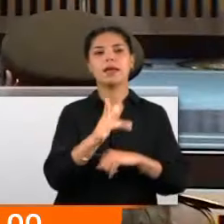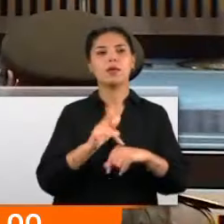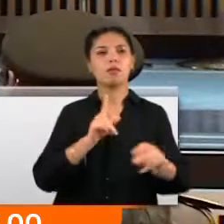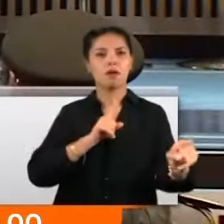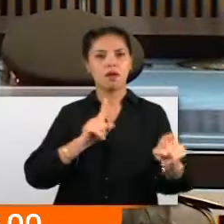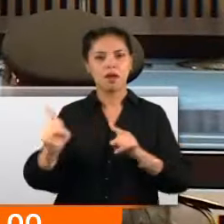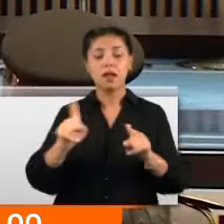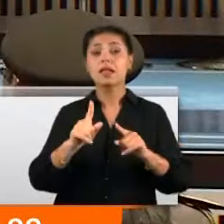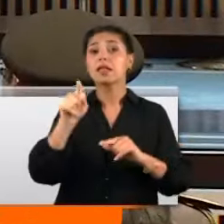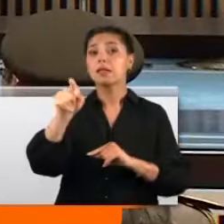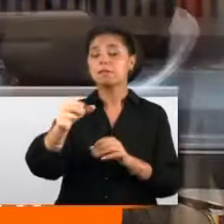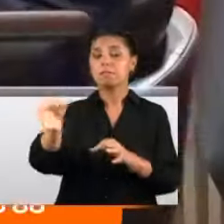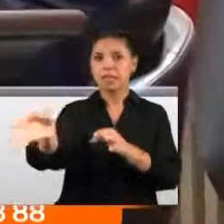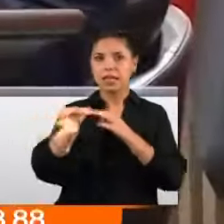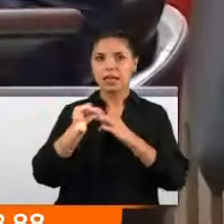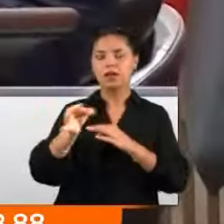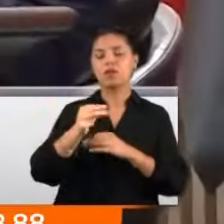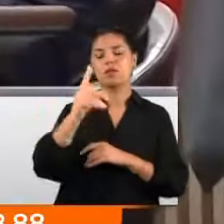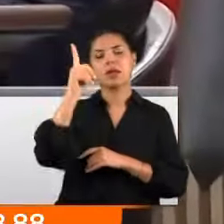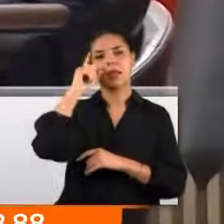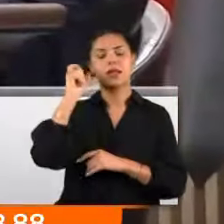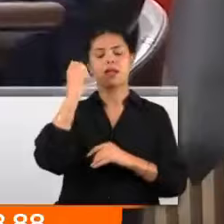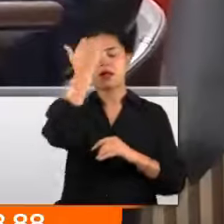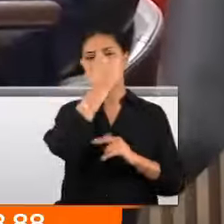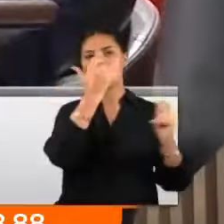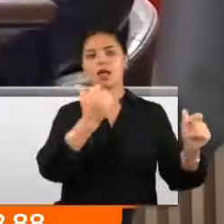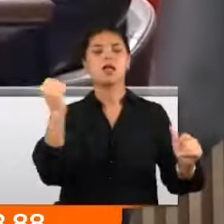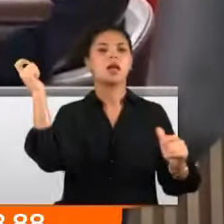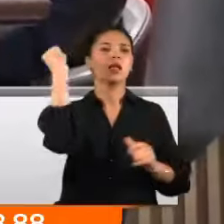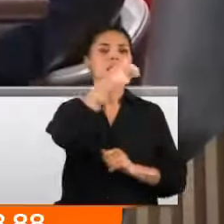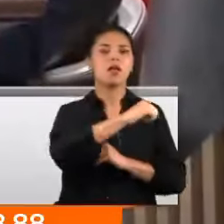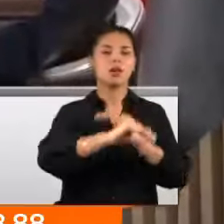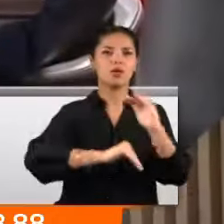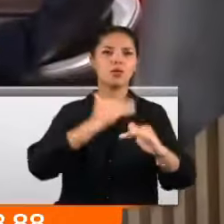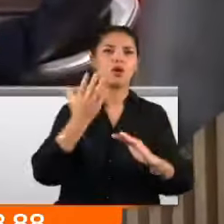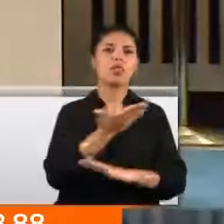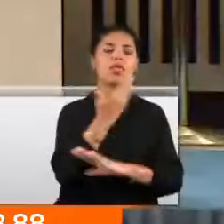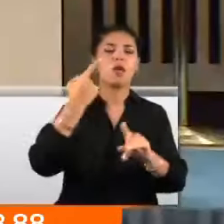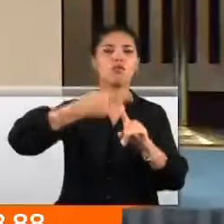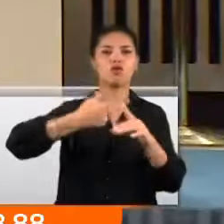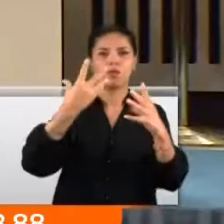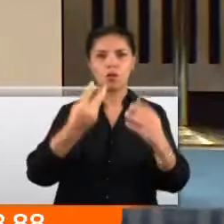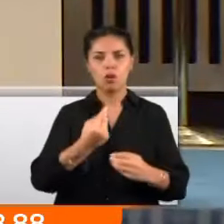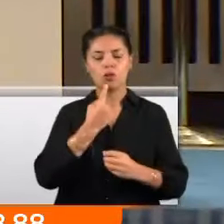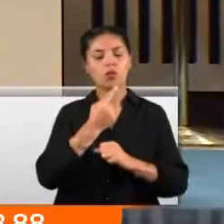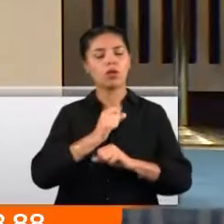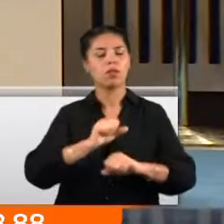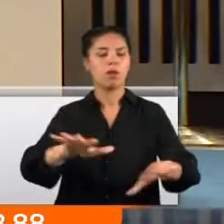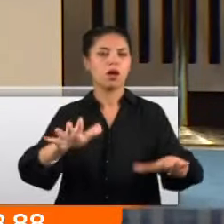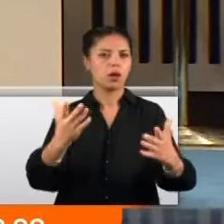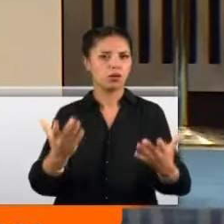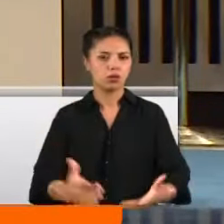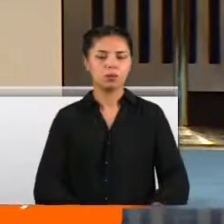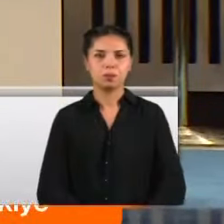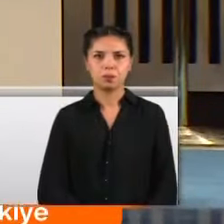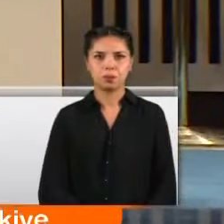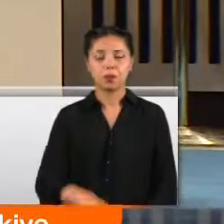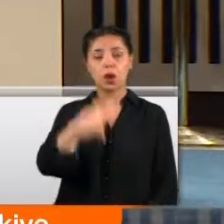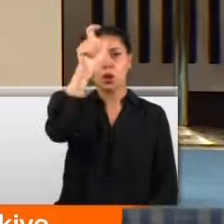arasındaki ilişkilerin İsrail'in Gazze'ye yönelik saldırıları sonrasında daha da ısındığını yazdı. Türkiye ve Mısır